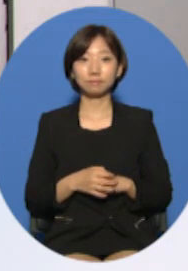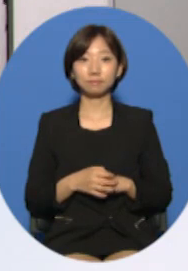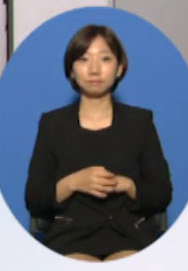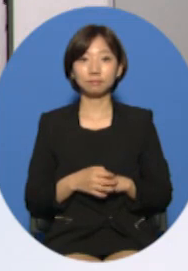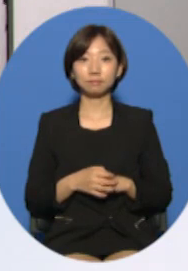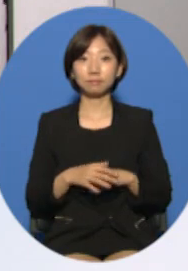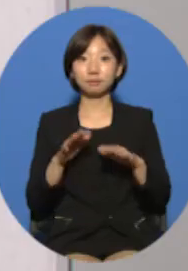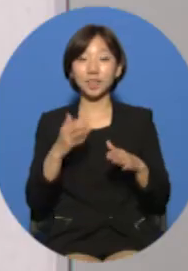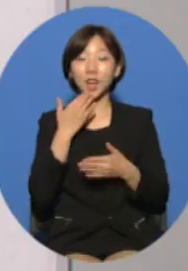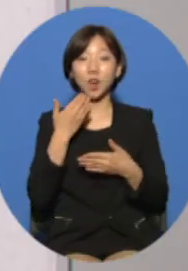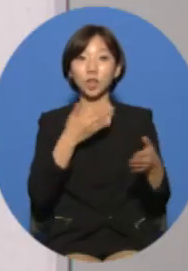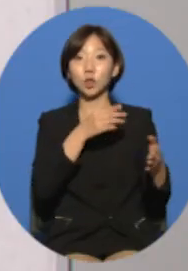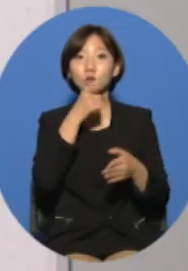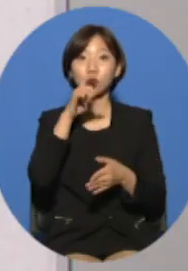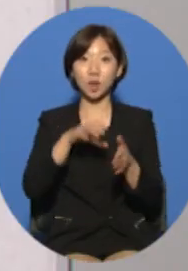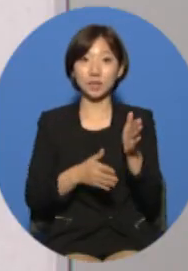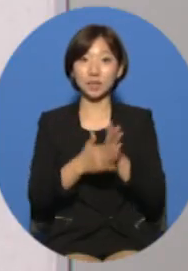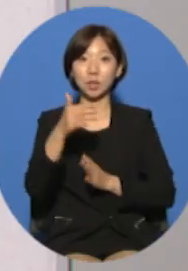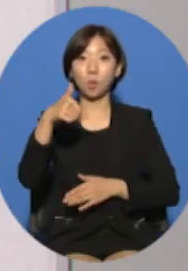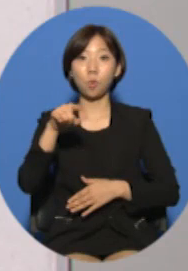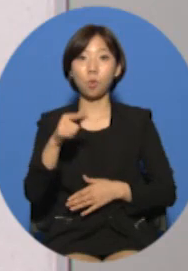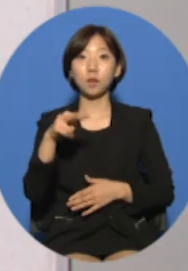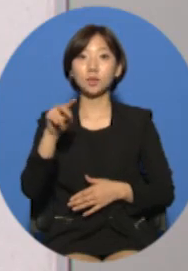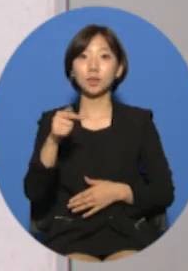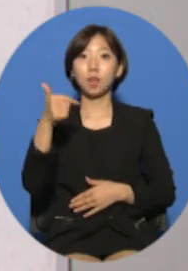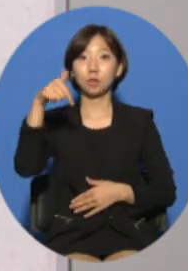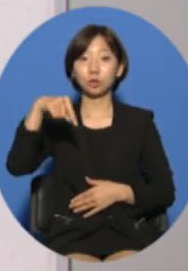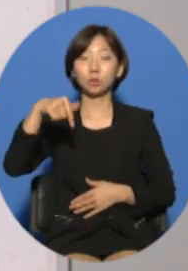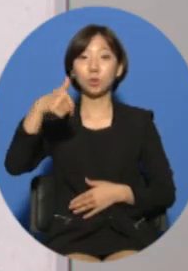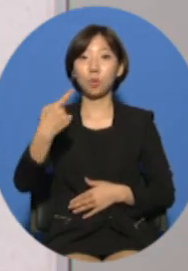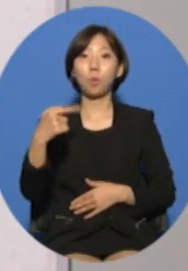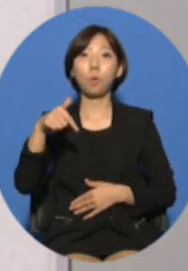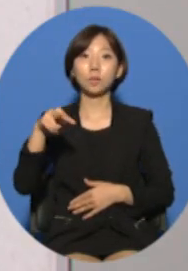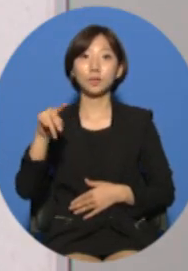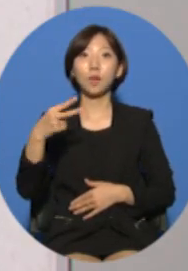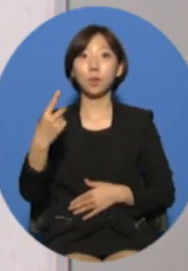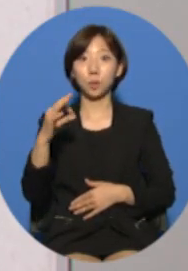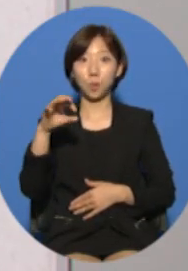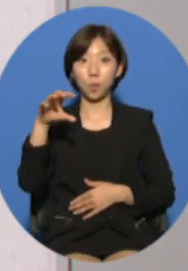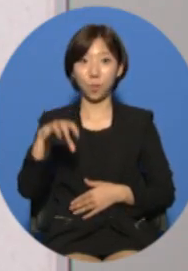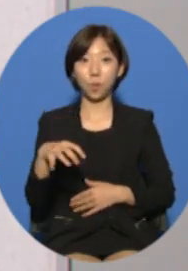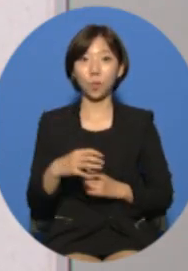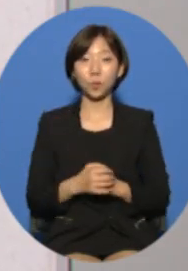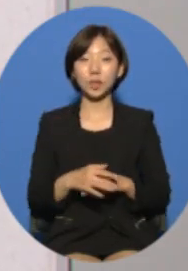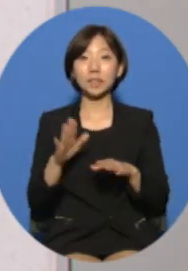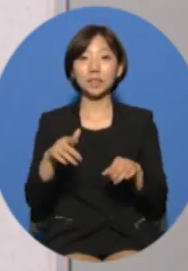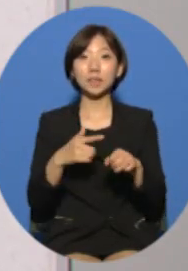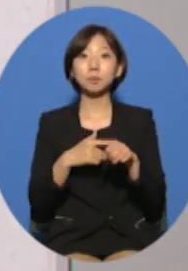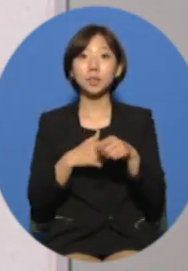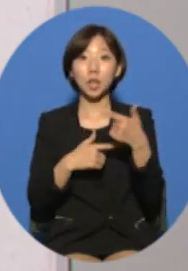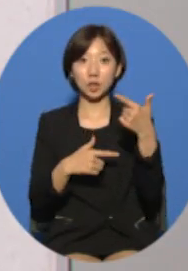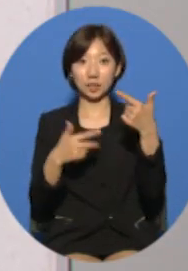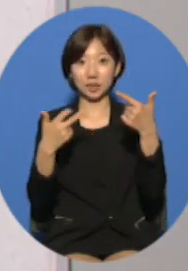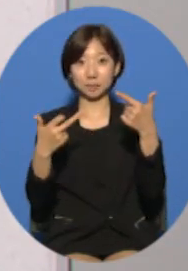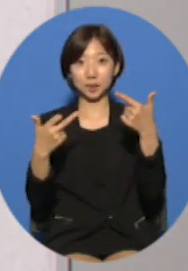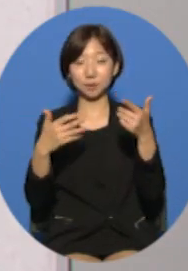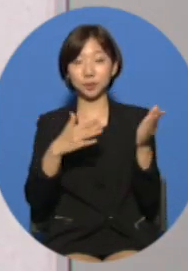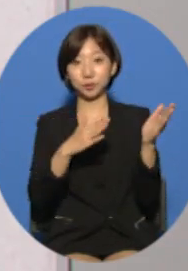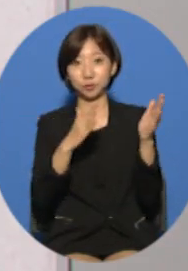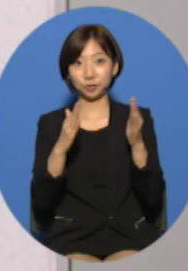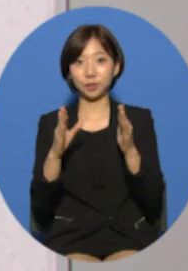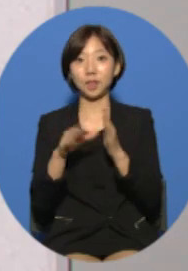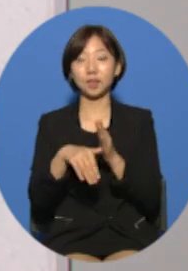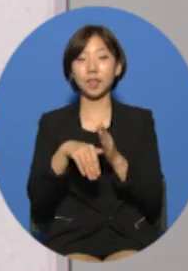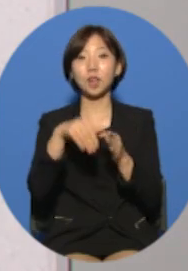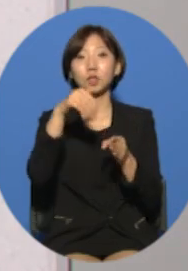네, 저는 경기도 수원시 권선구 곡선동 제6투표소에 나와 있는 노윤주입니다. 현재 시간 6시 17분을 지나면서